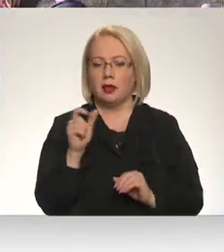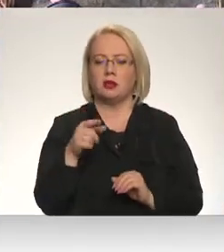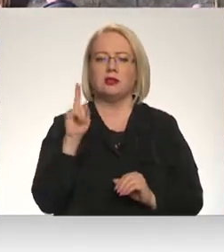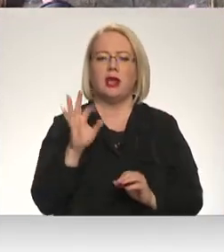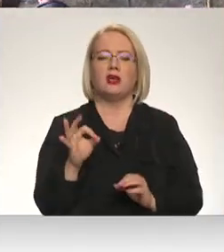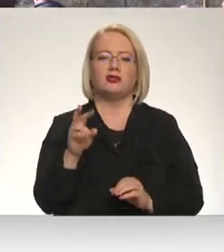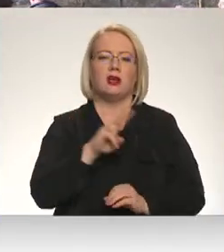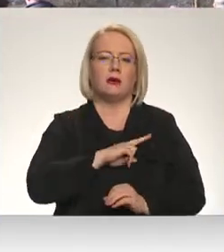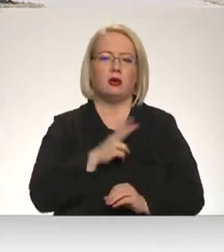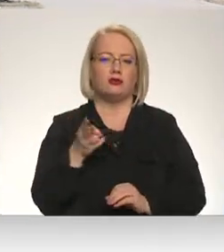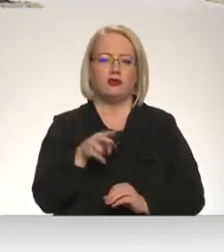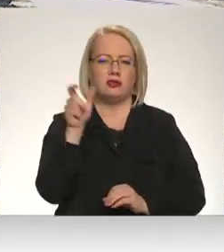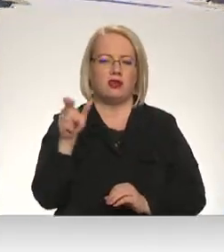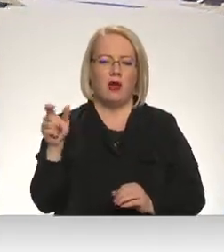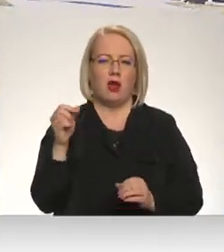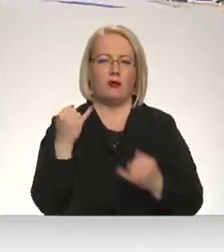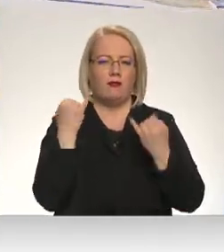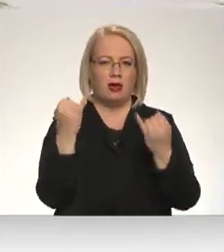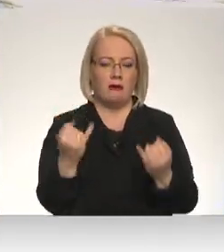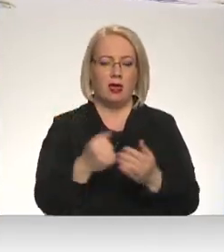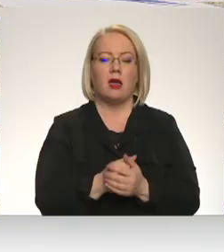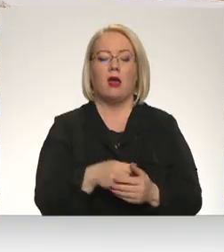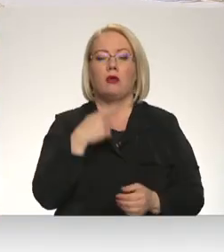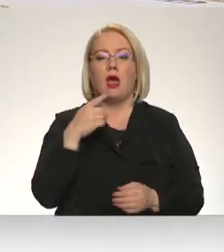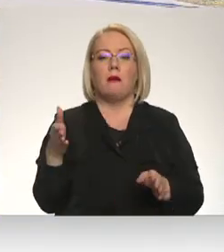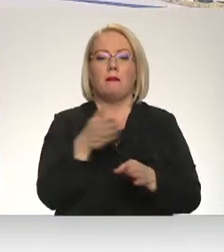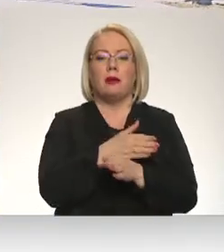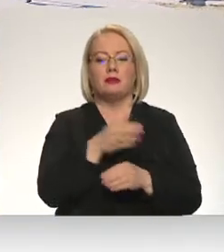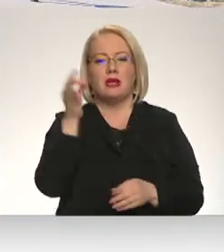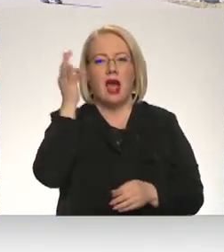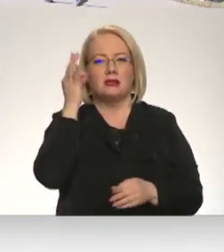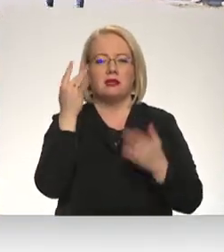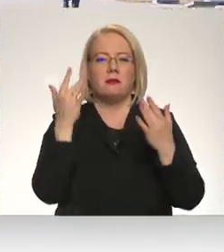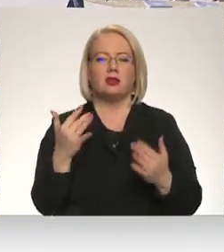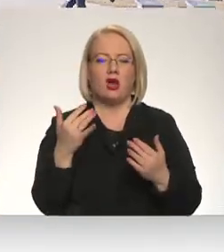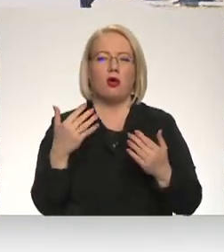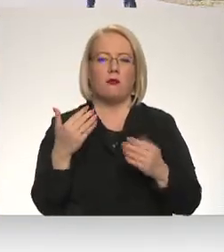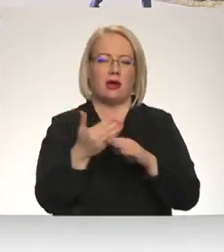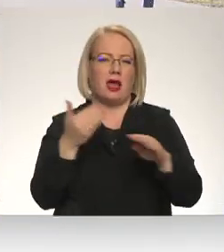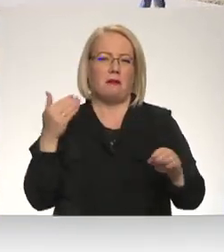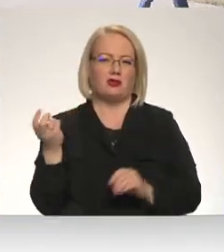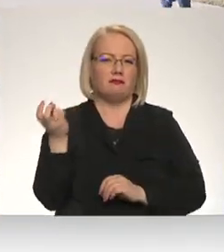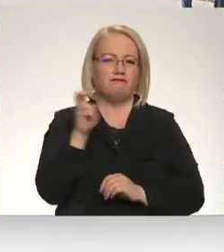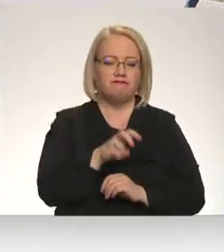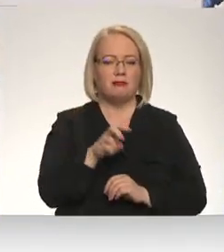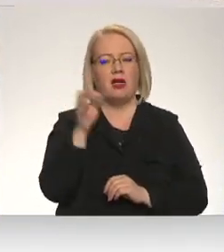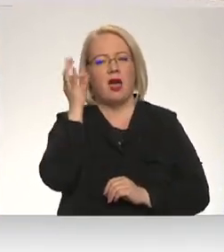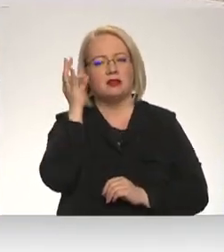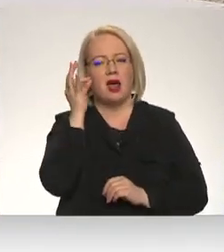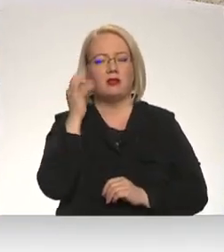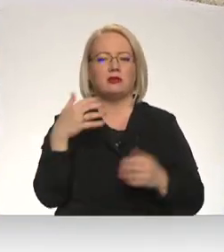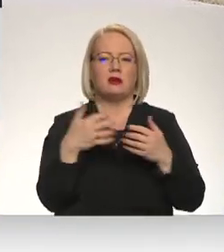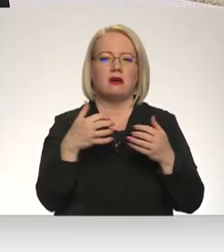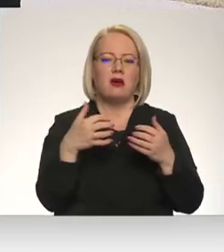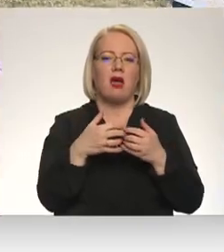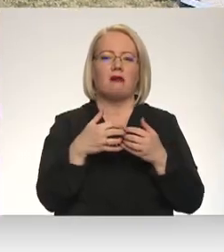varoņu piemiņai. Daudzi Lestenē ieradās krietnu brīdi pirms atceres pasākuma, lai klusi un privāti pieminētu karā zaudēto tēvu,